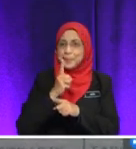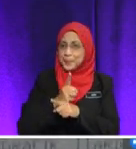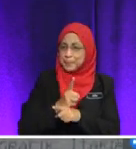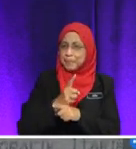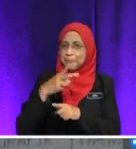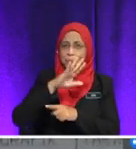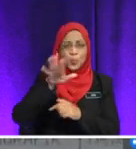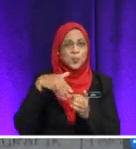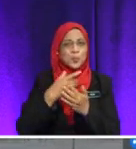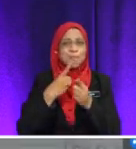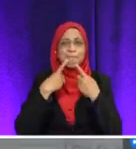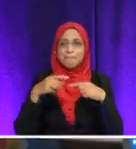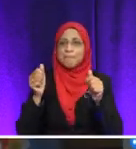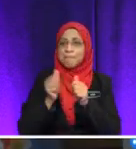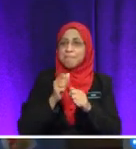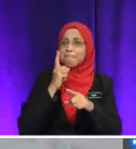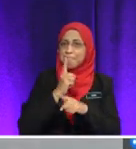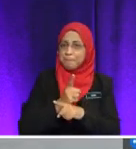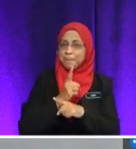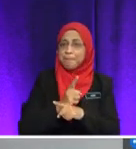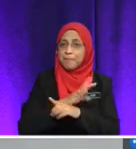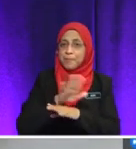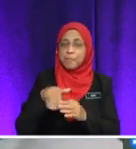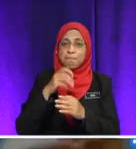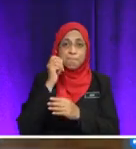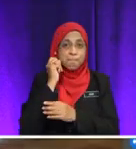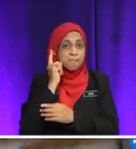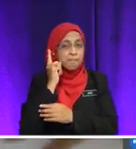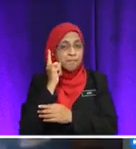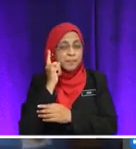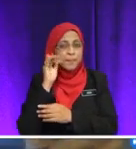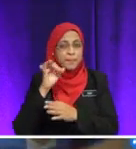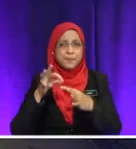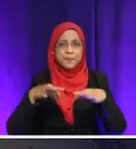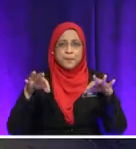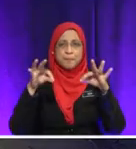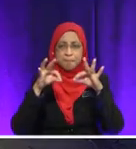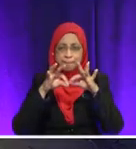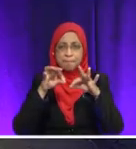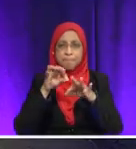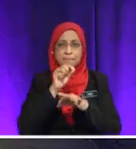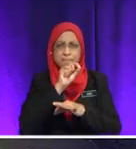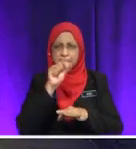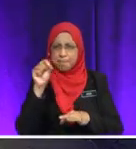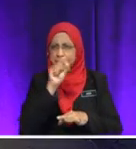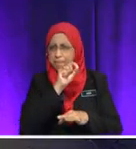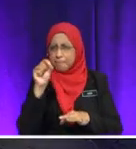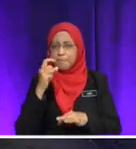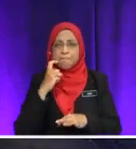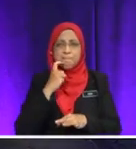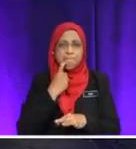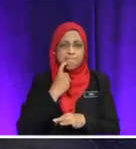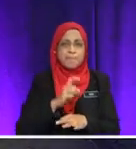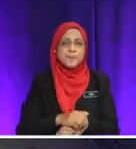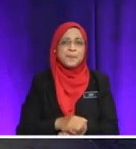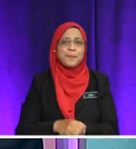Hidayah Apa betul oke bagus semua udah nampak yang penting murid ini tebakan objek itu ada garisan binaan